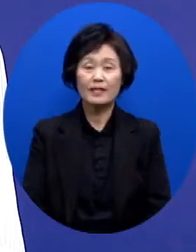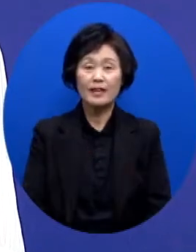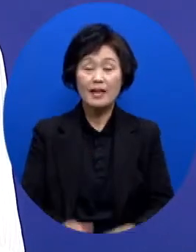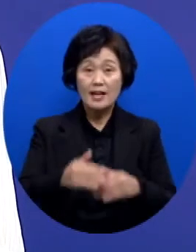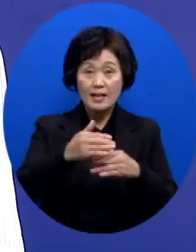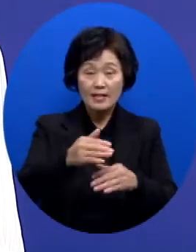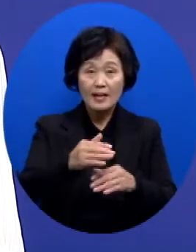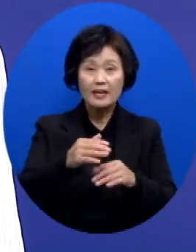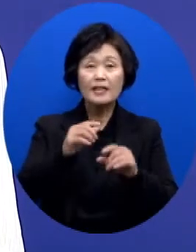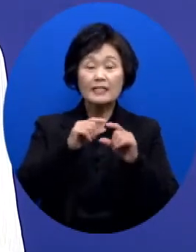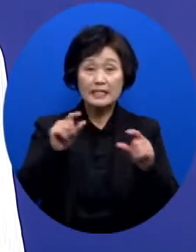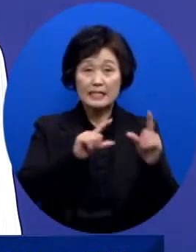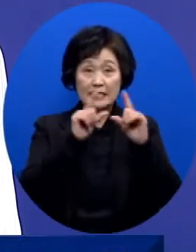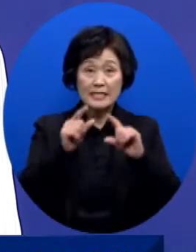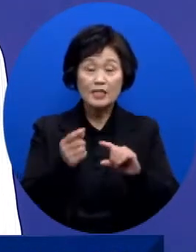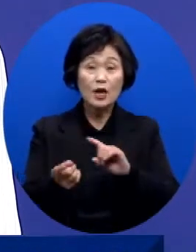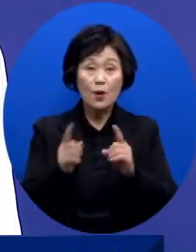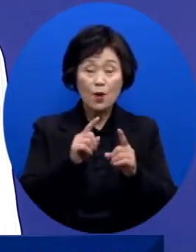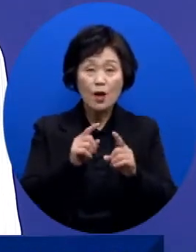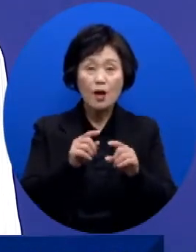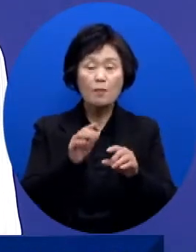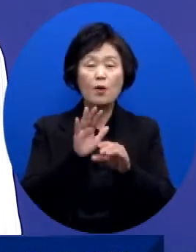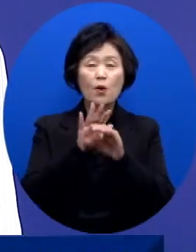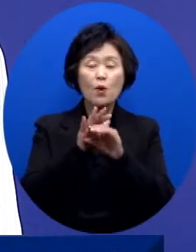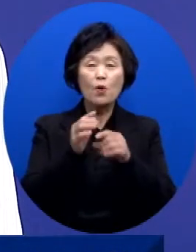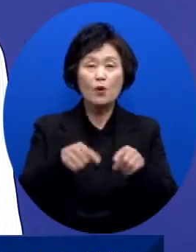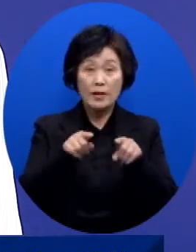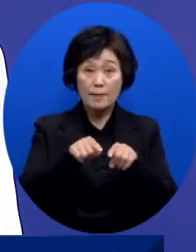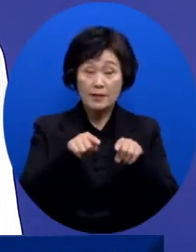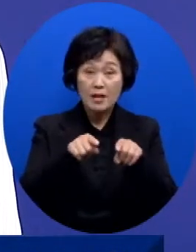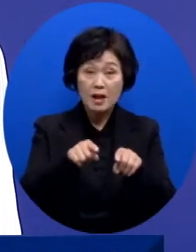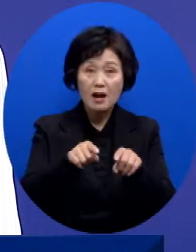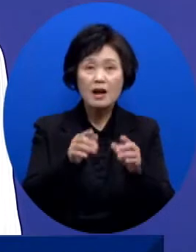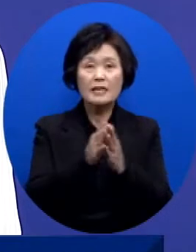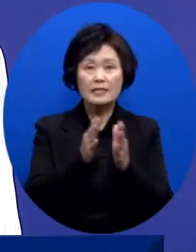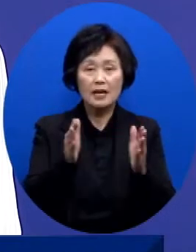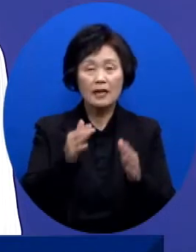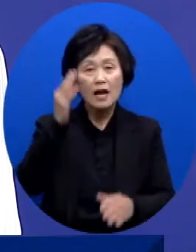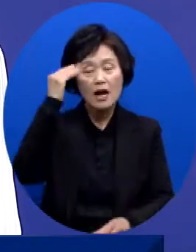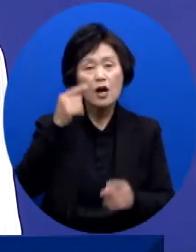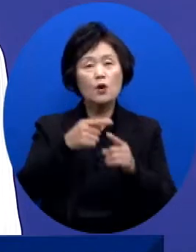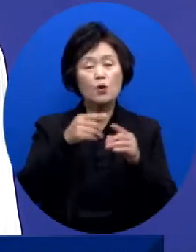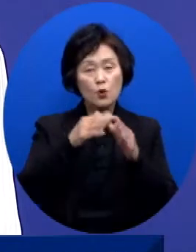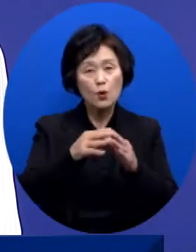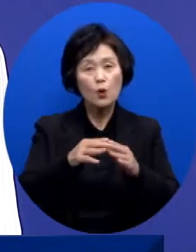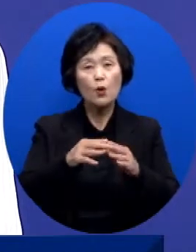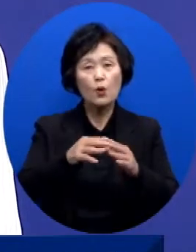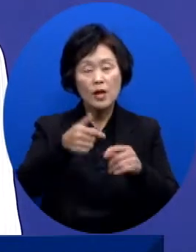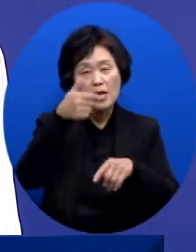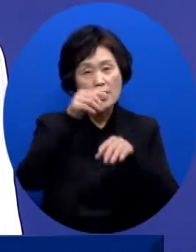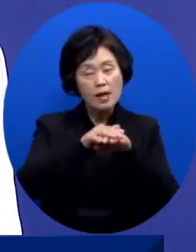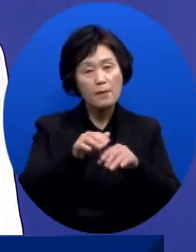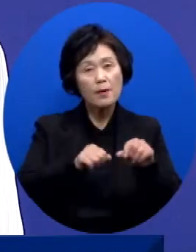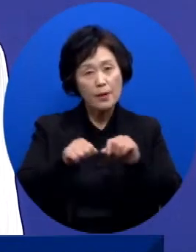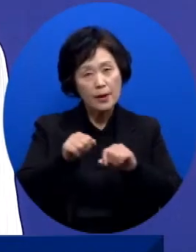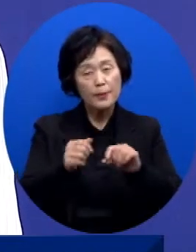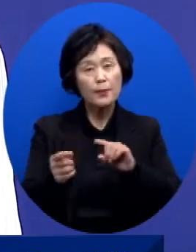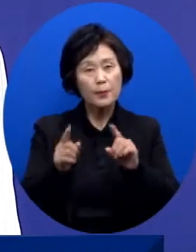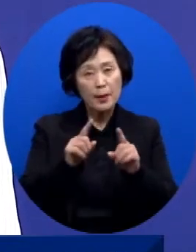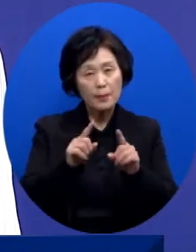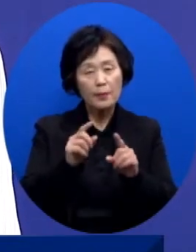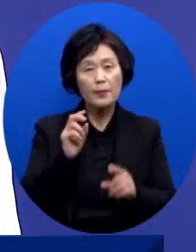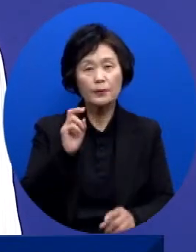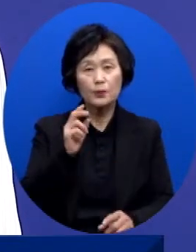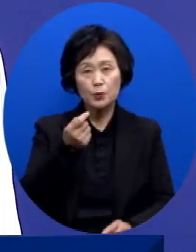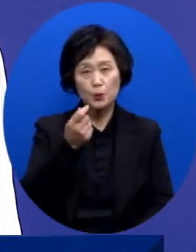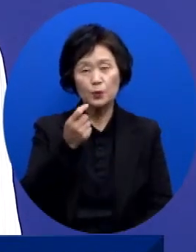단계적 일상 회복인 위드 코로나가 시작한 뒤 한국교회의 주일 예배는 어느 정도 활기를 되찾은 모습입니다. 하지만